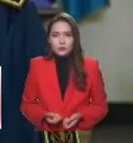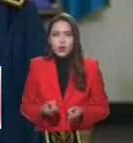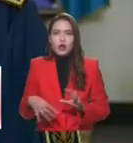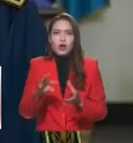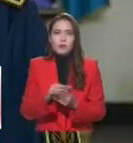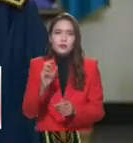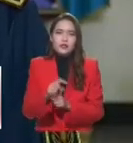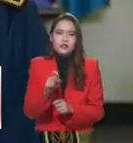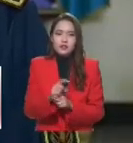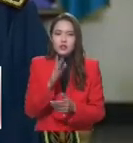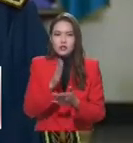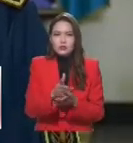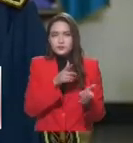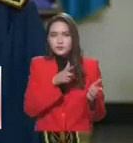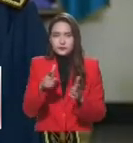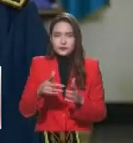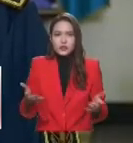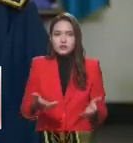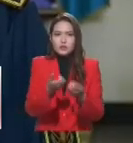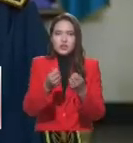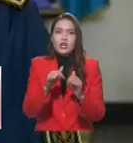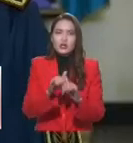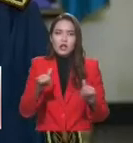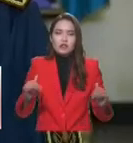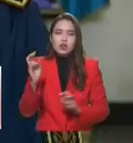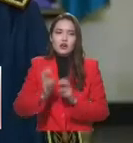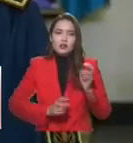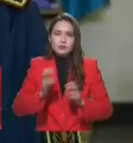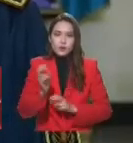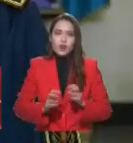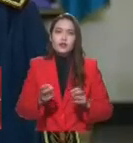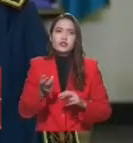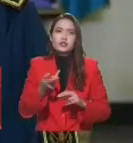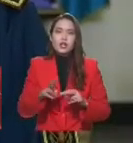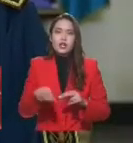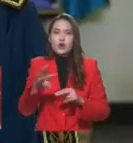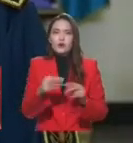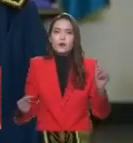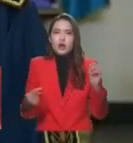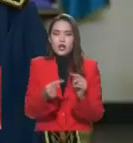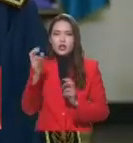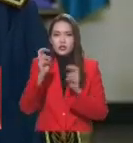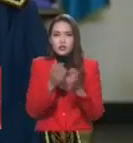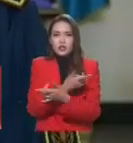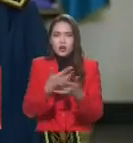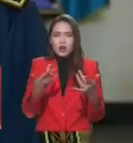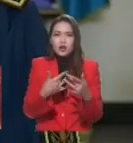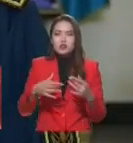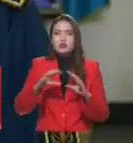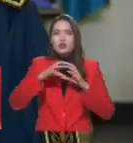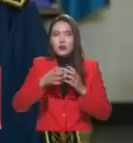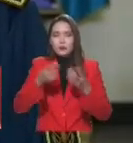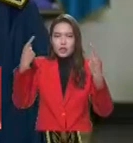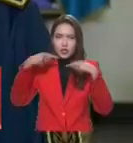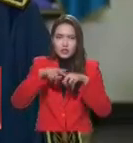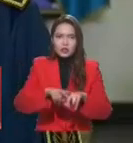гособоронзаказа, готово поддержать развитие производств при условии соответствия продукции и услуг заданным техническим